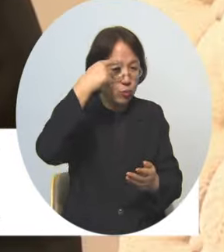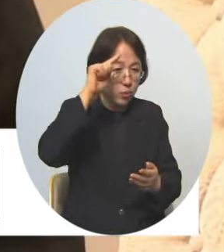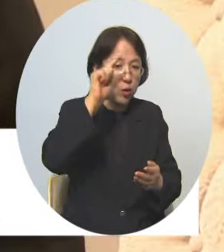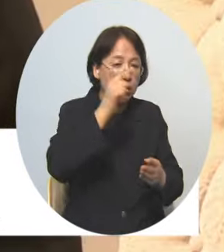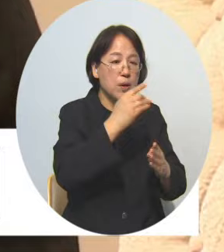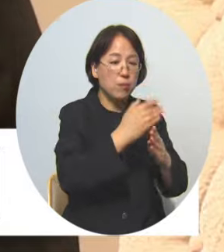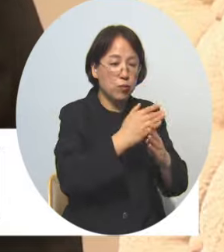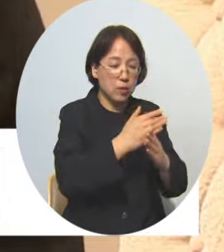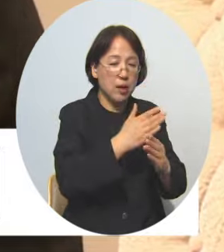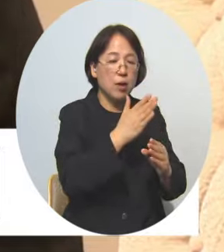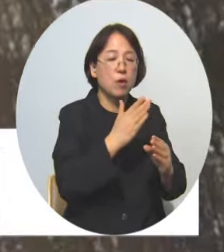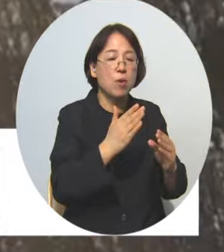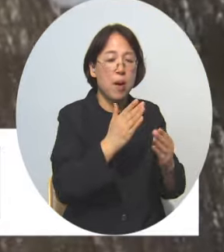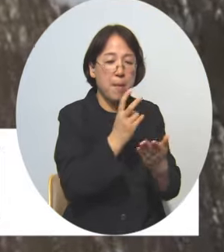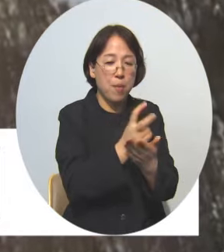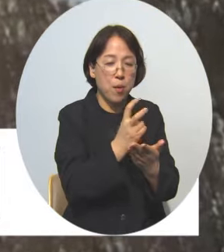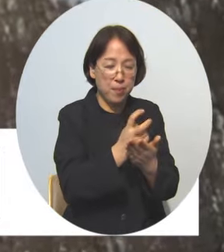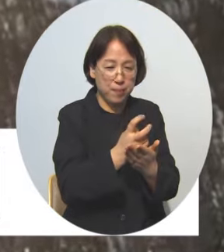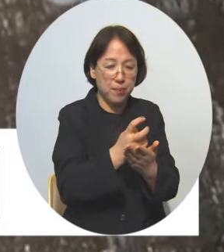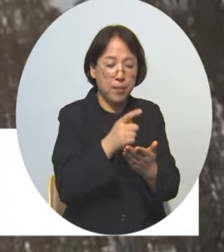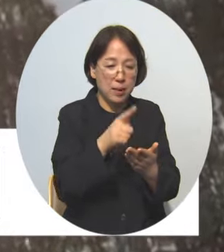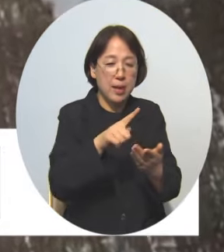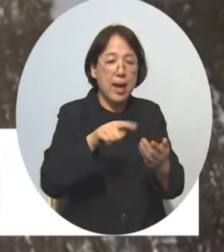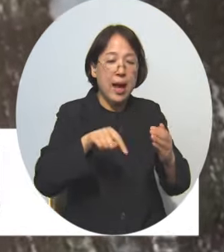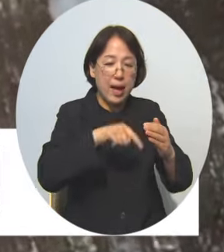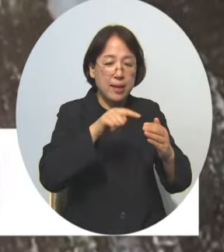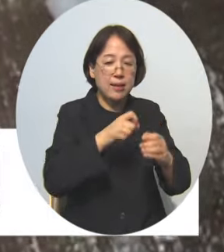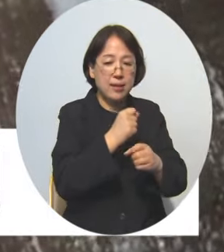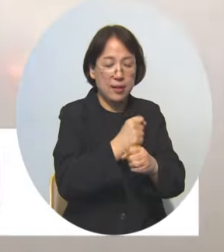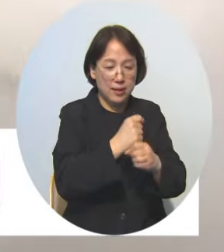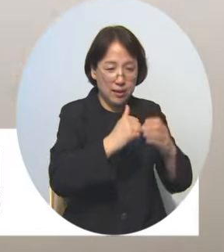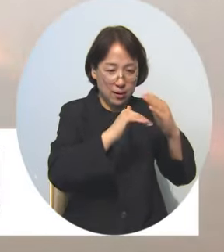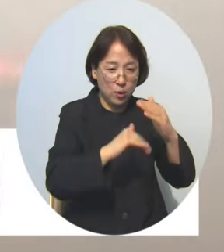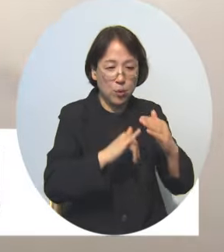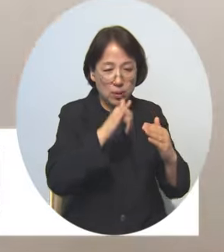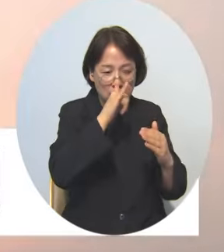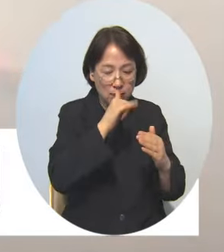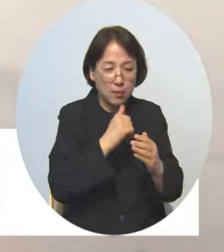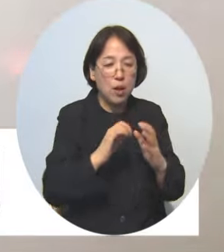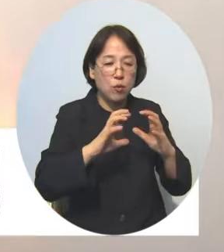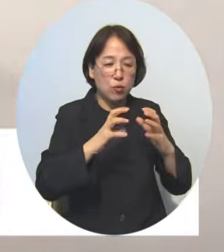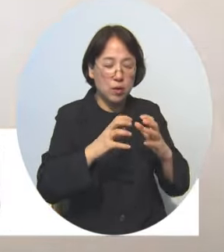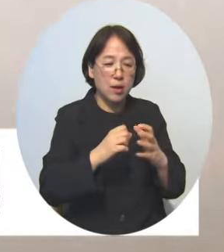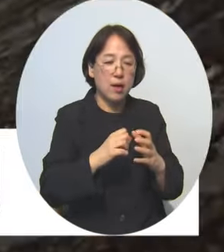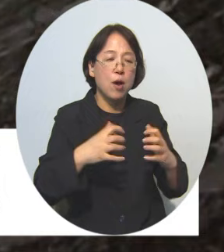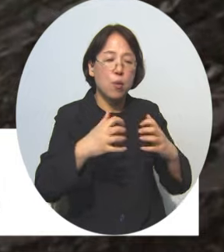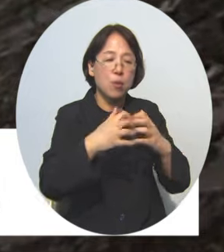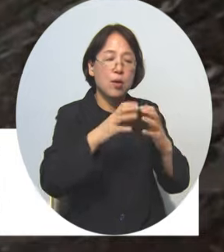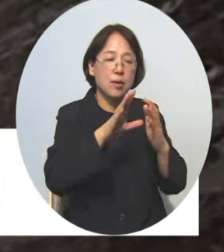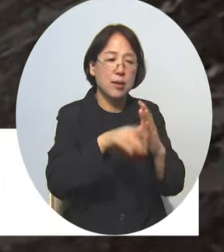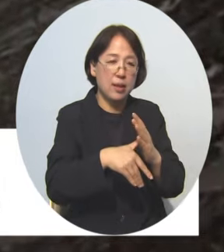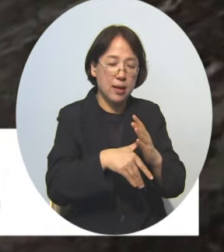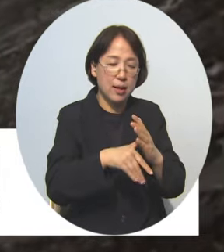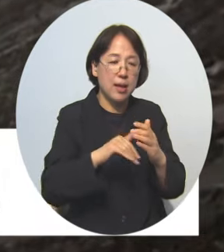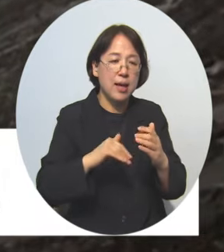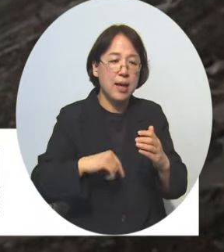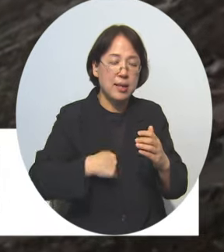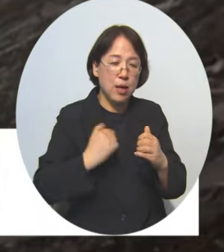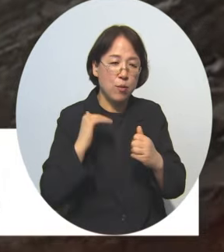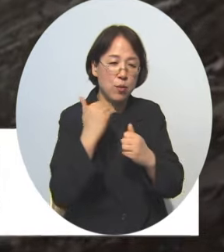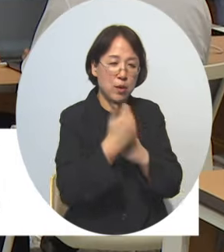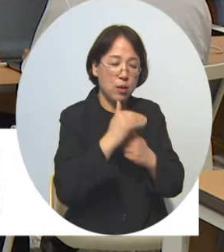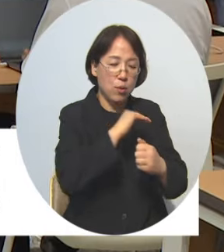조항을 건 점이 다릅니다. 유엔 헌장 51조는 국가가 무력 공격에 대해 집단적 자위권을 행사할 권리를 규정하고